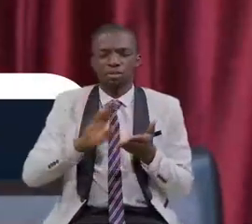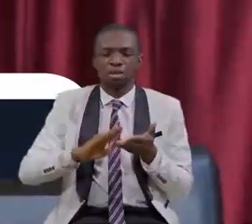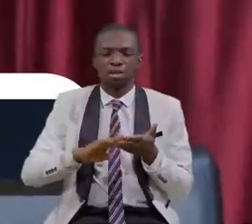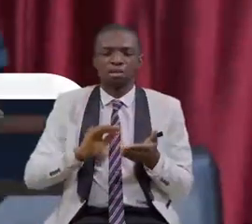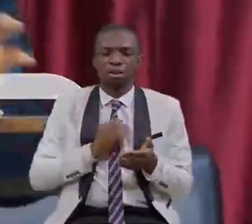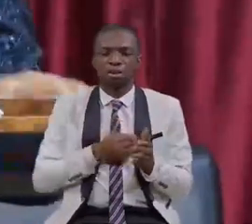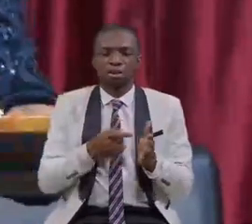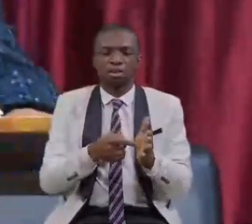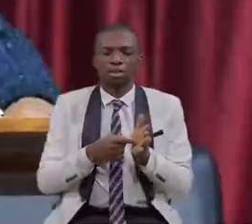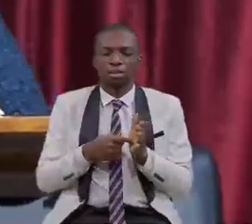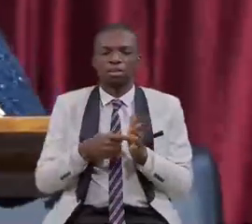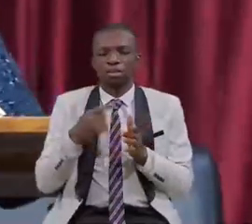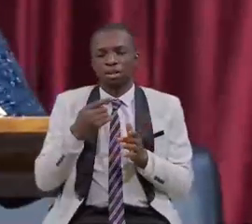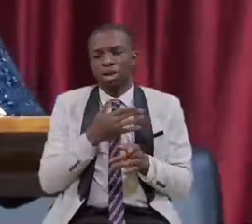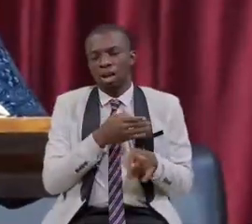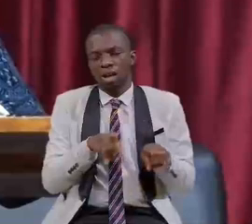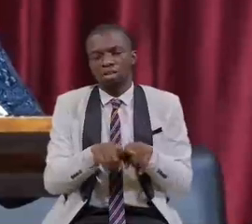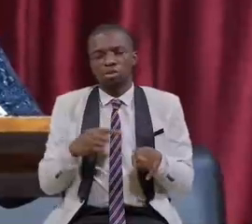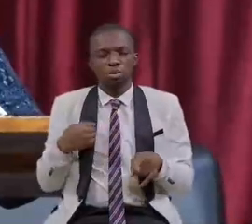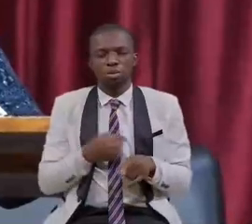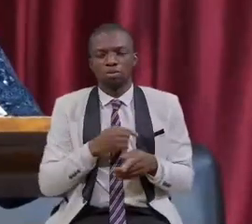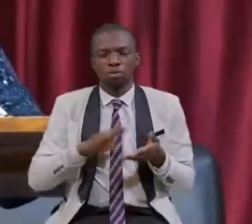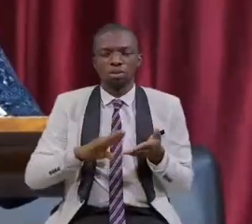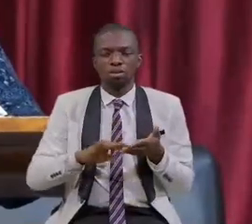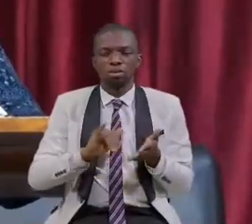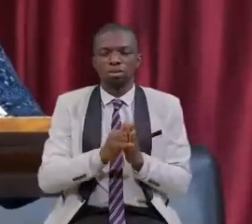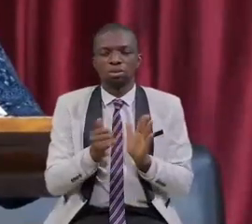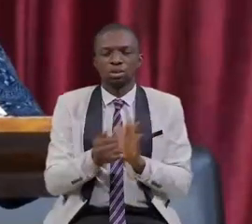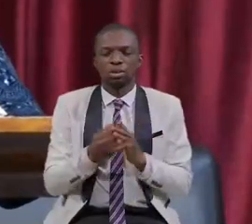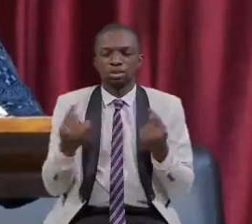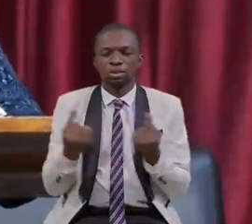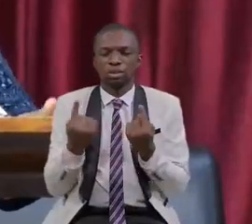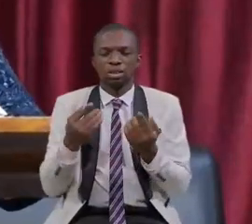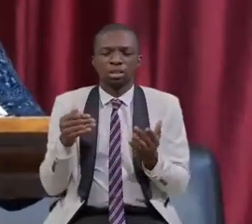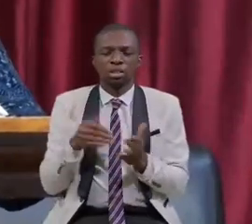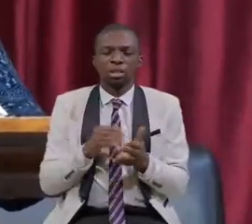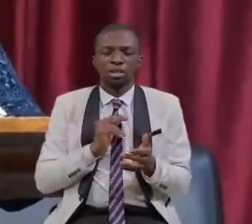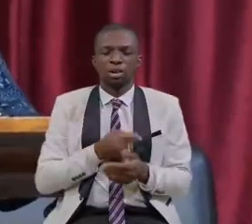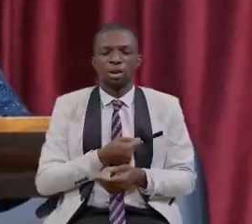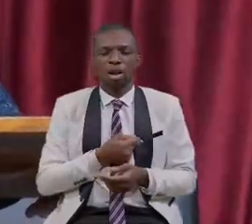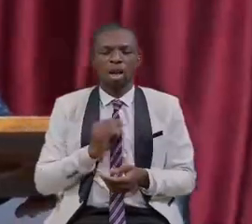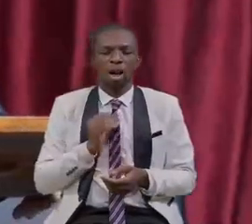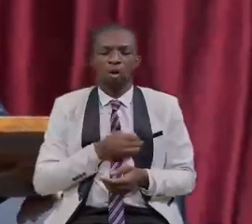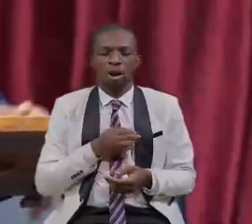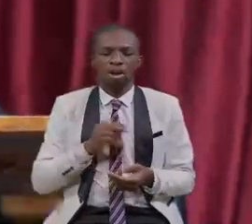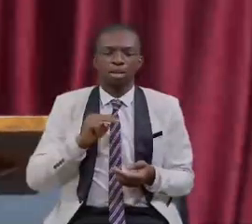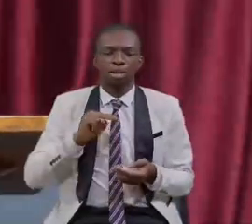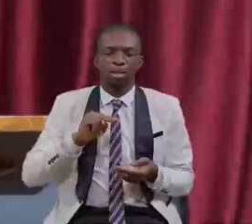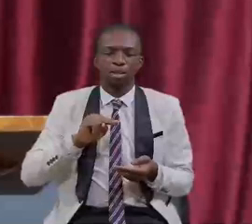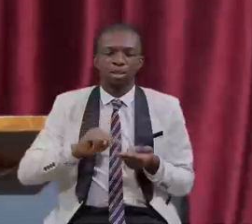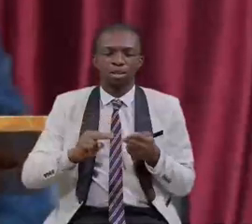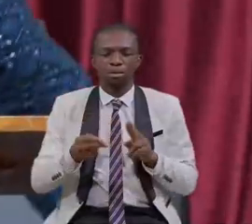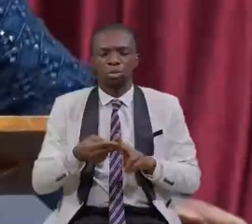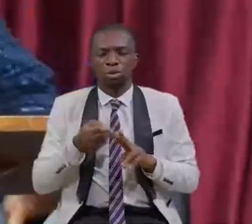Pardonne nos offenses comme nous aussi nous pardonnons à ceux qui nous ont offensés. Nos voisins vont nous blesser.